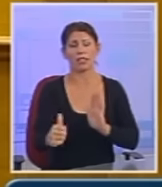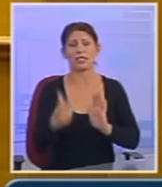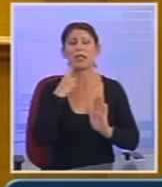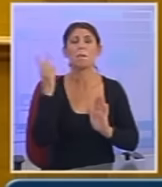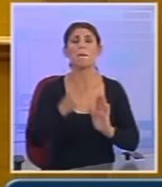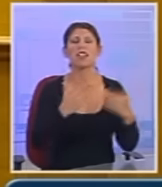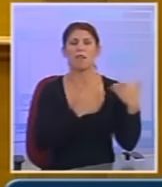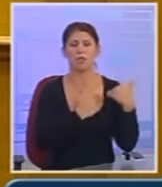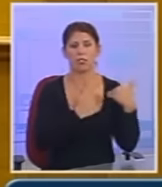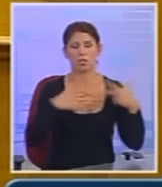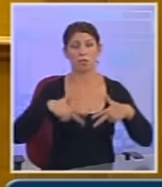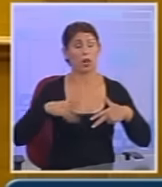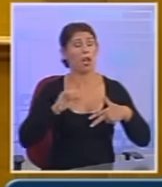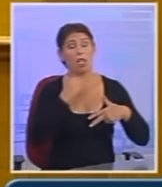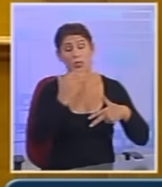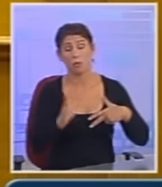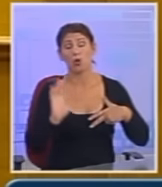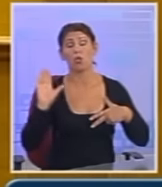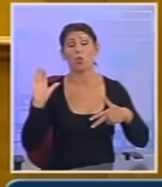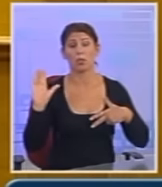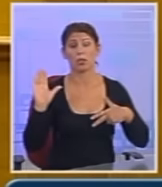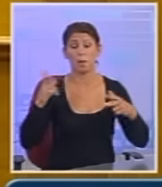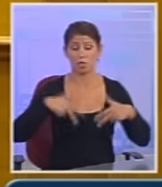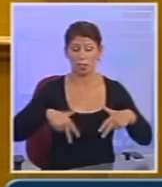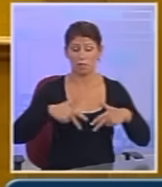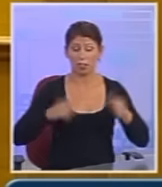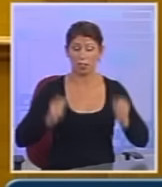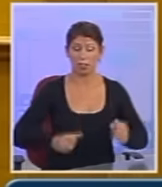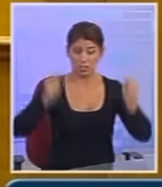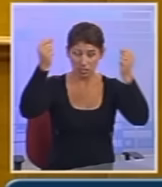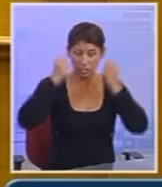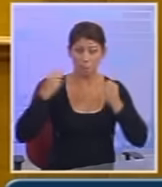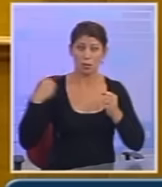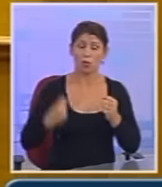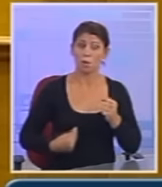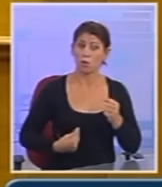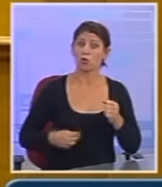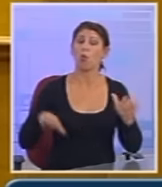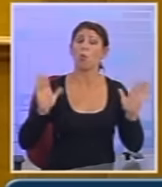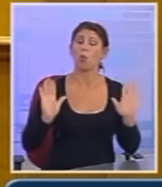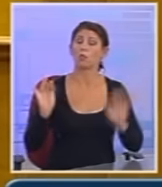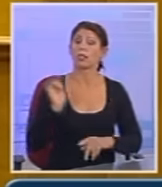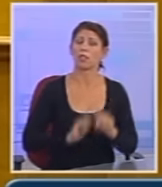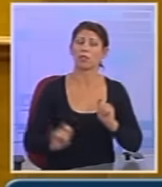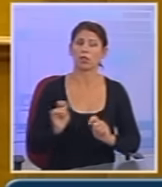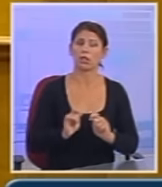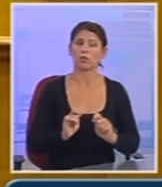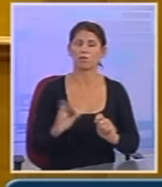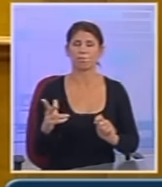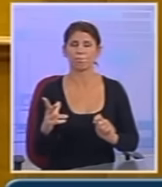μπορεί ούτε να μένουν ατιμώρητοι όσοι από κυβερνητικές θέσεις βλάπουν το δημόσιο, ούτε όμως και να δημιουργούνται